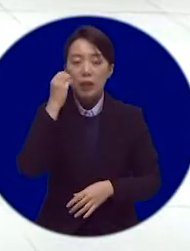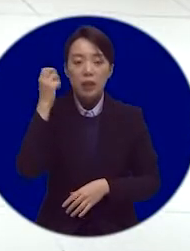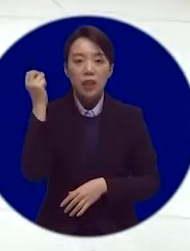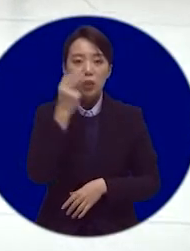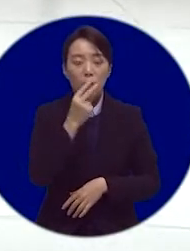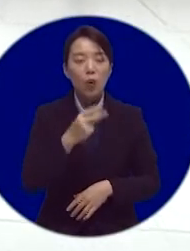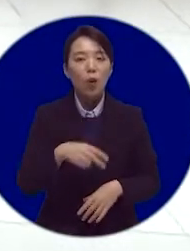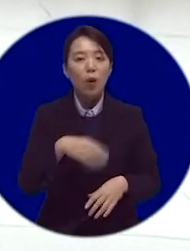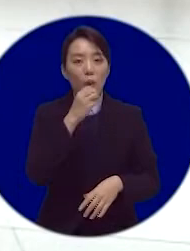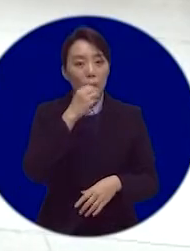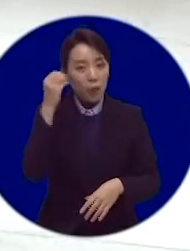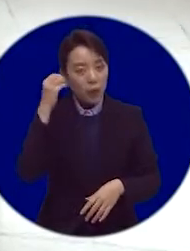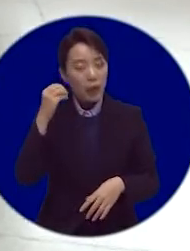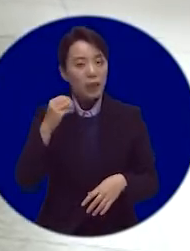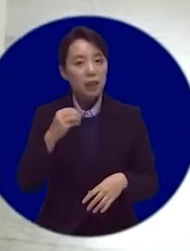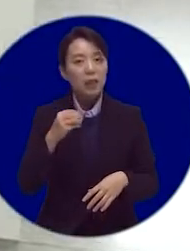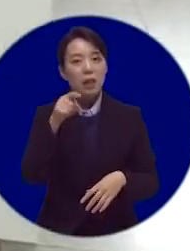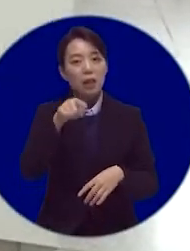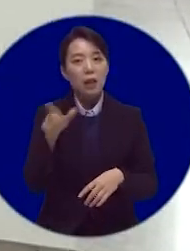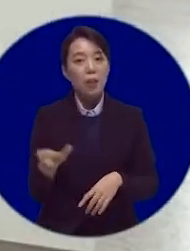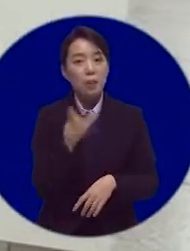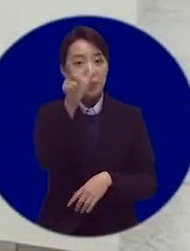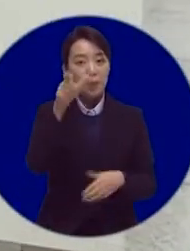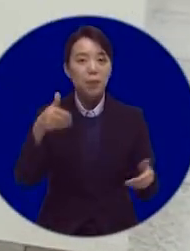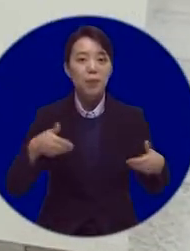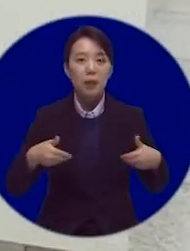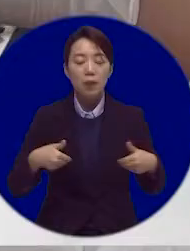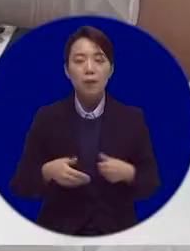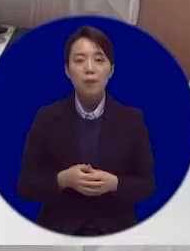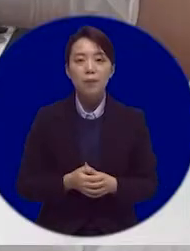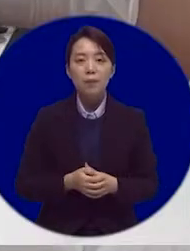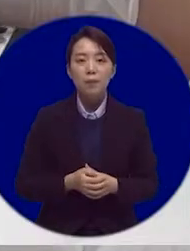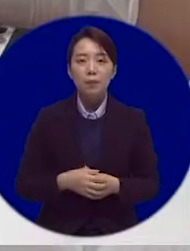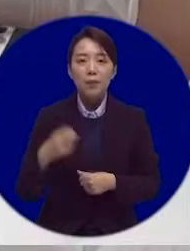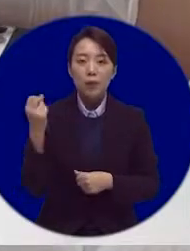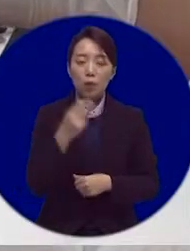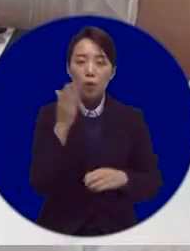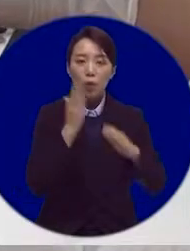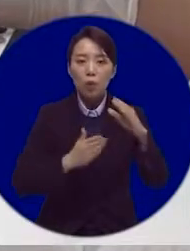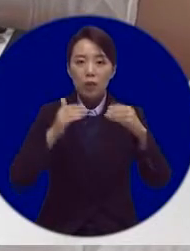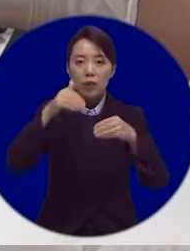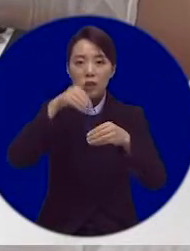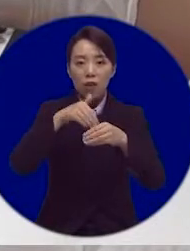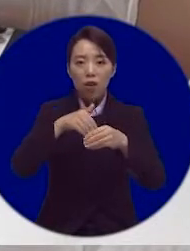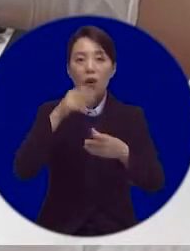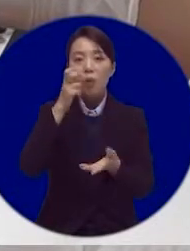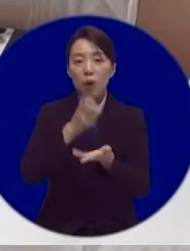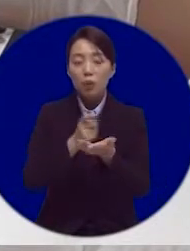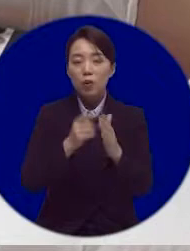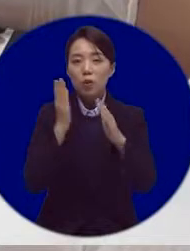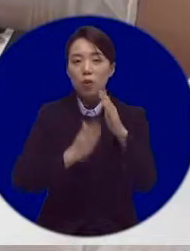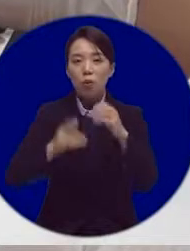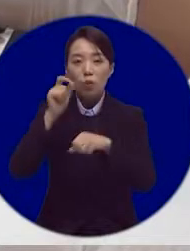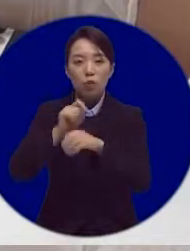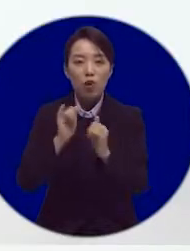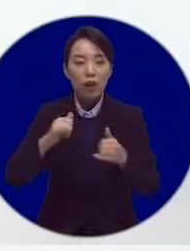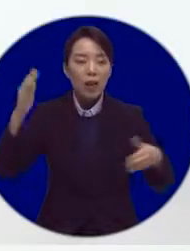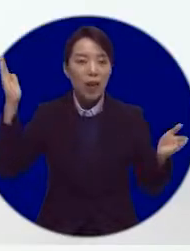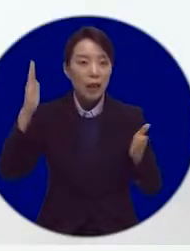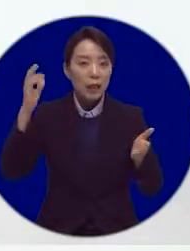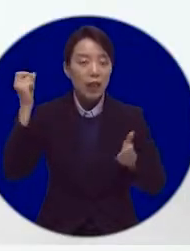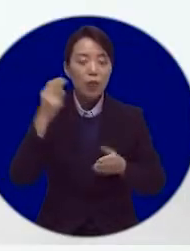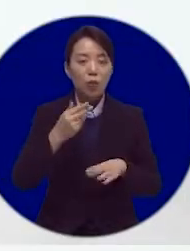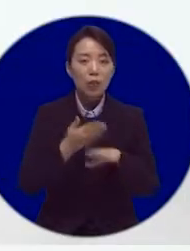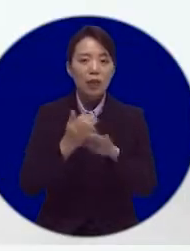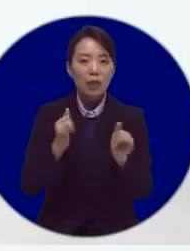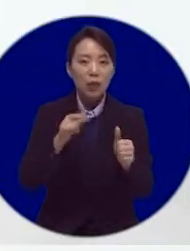사보, 사내 게시판 등을 통해 알려야 합니다. 한편 공직선거법은 공무원, 학생 또는